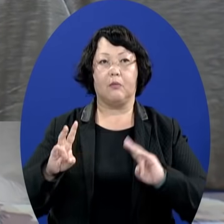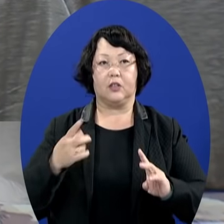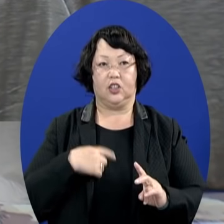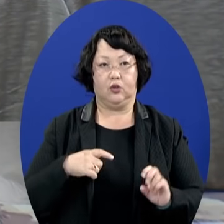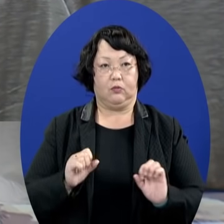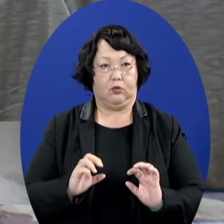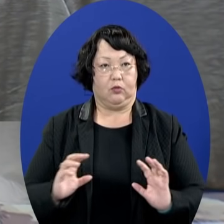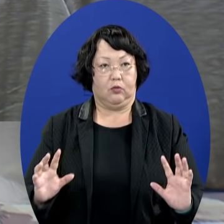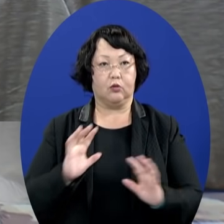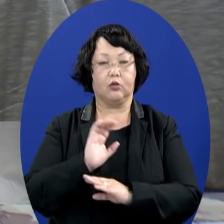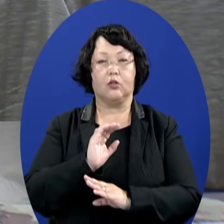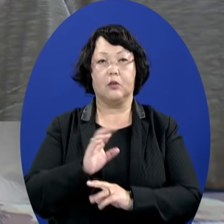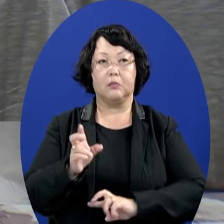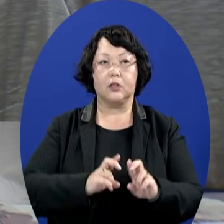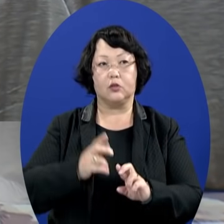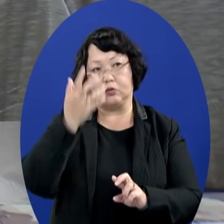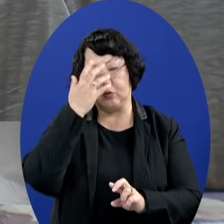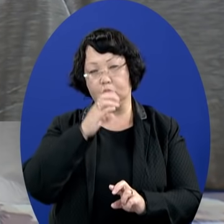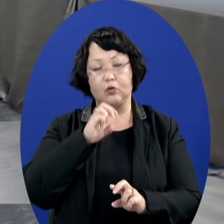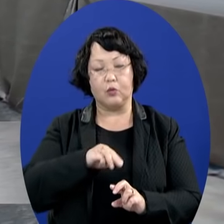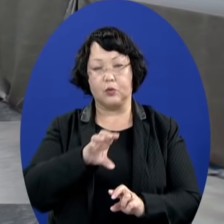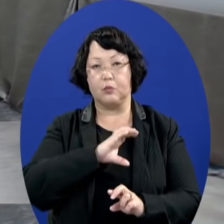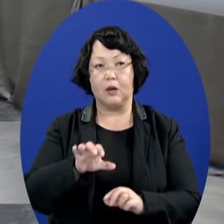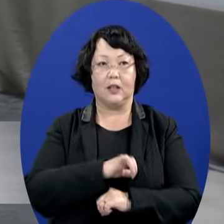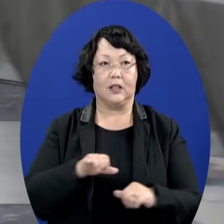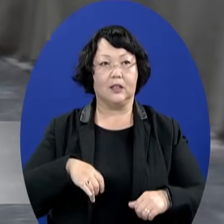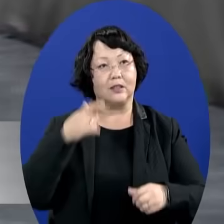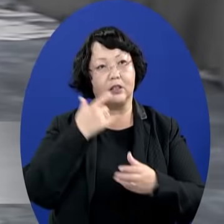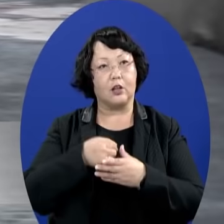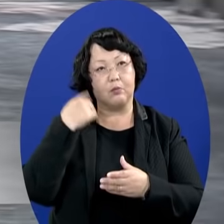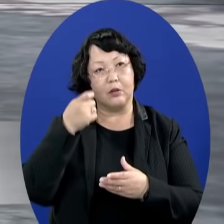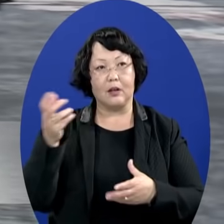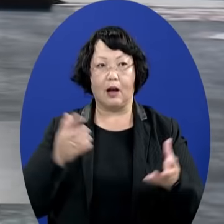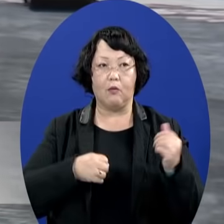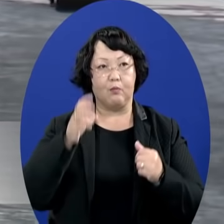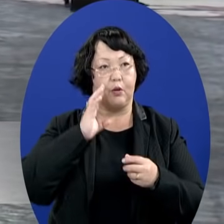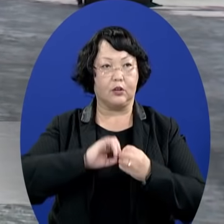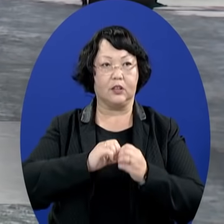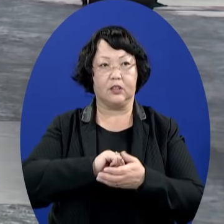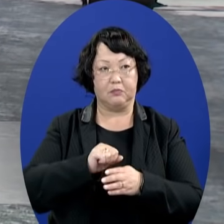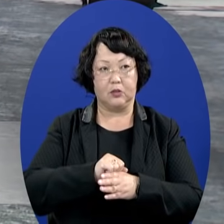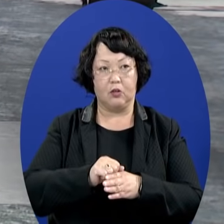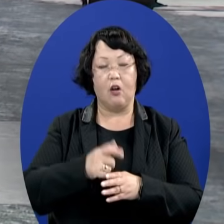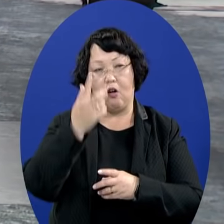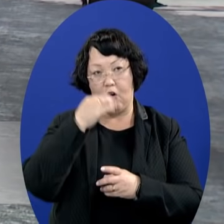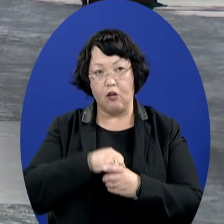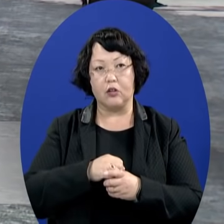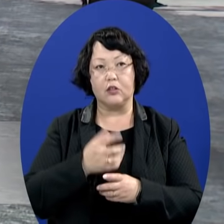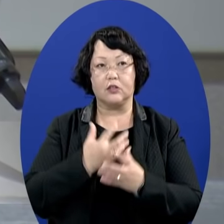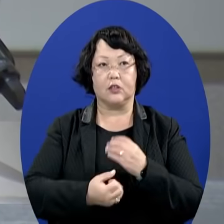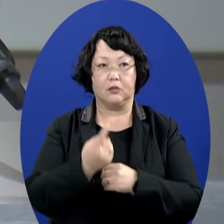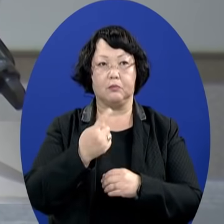Бизнес эрхлэгч, төрийн бус байгууллага болон иргэд гээд олон талын санаа бодлыг тусгасан бодлого боловсруулах ойлголцол бий болгохыг эрхэмлэх ёстой